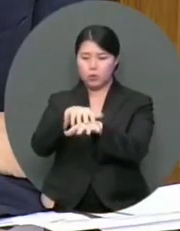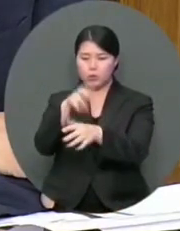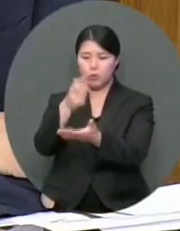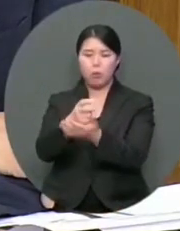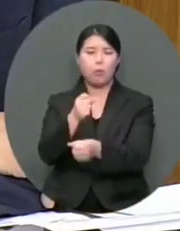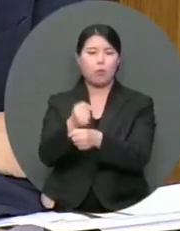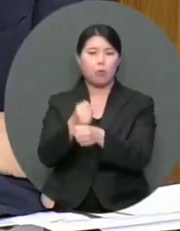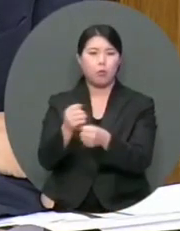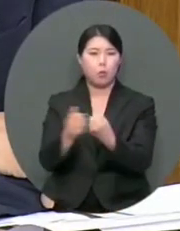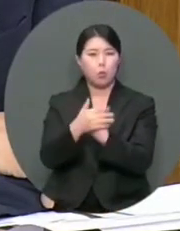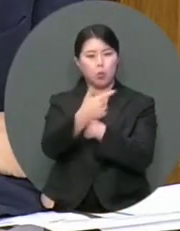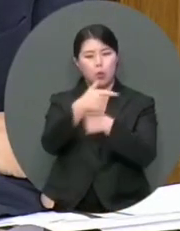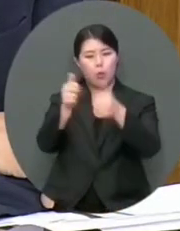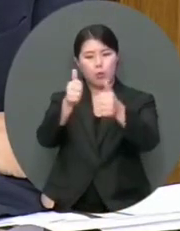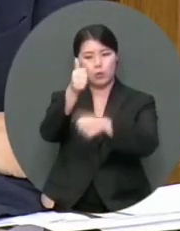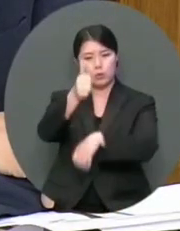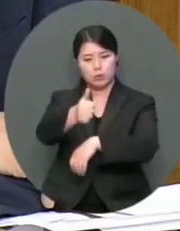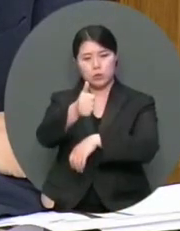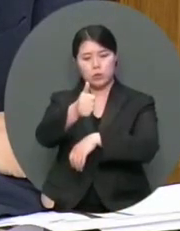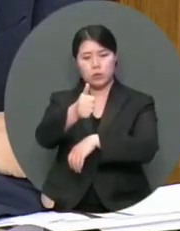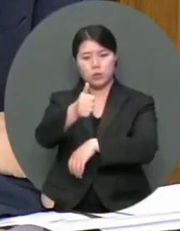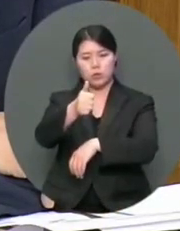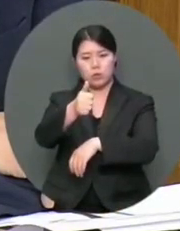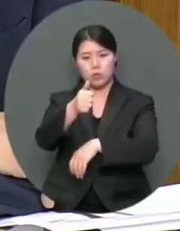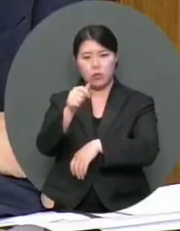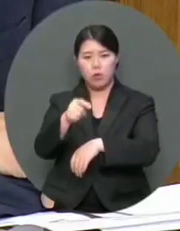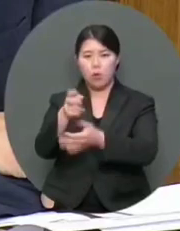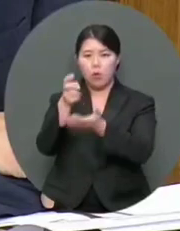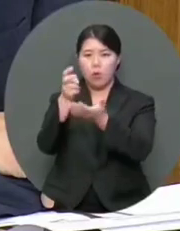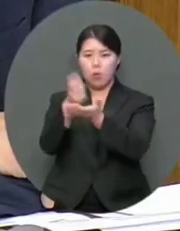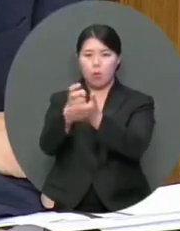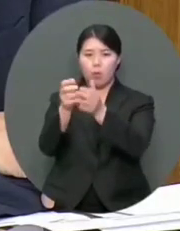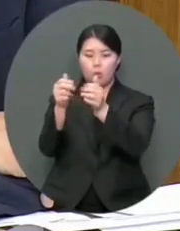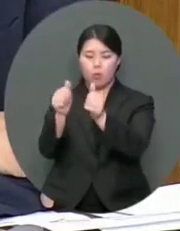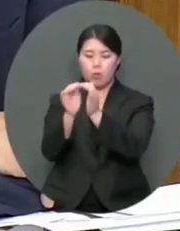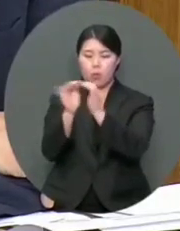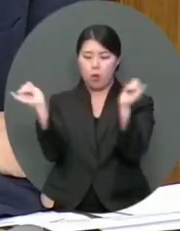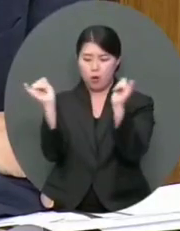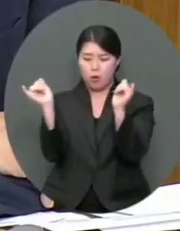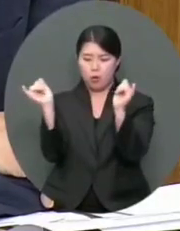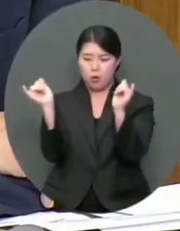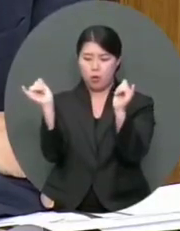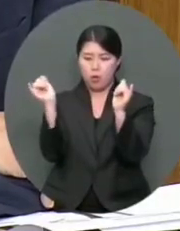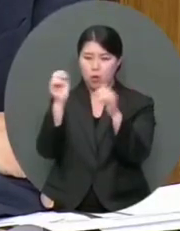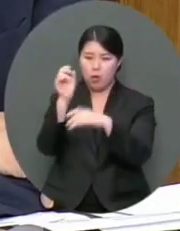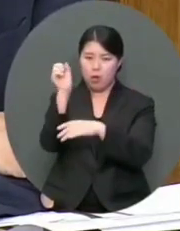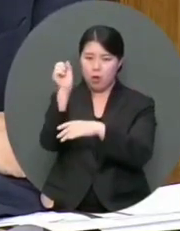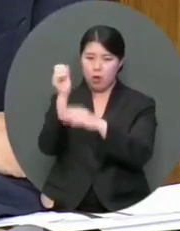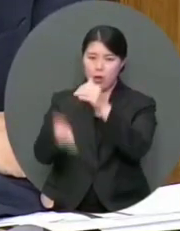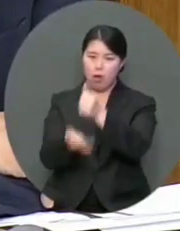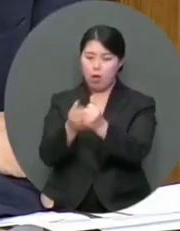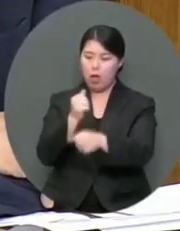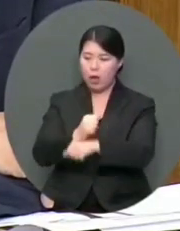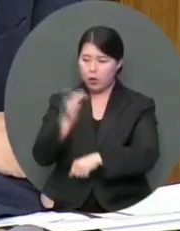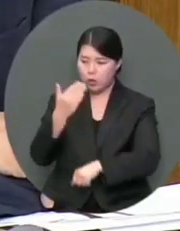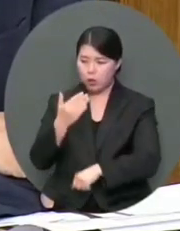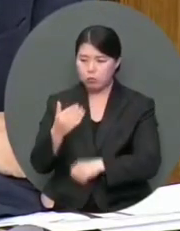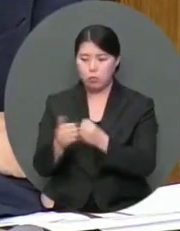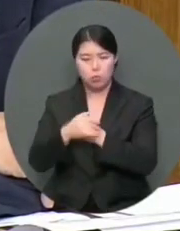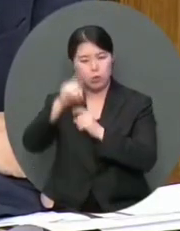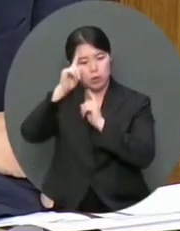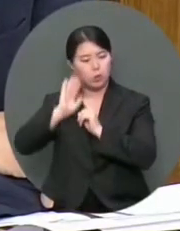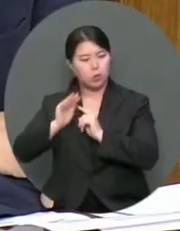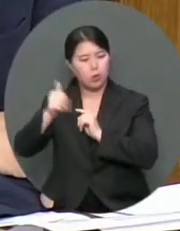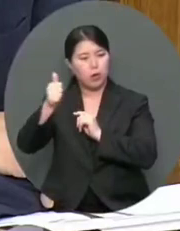대법원장 후보는 법관 회의에서 제청해야겠다 이렇게 법을 만듭니다. 그랬더니 이승만 대통령이 이건 위헌이다 라고